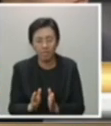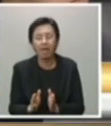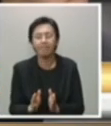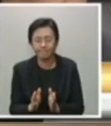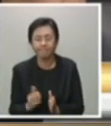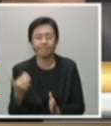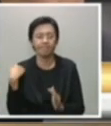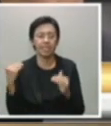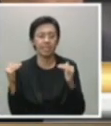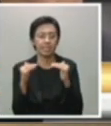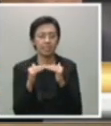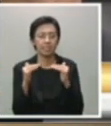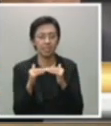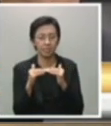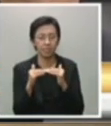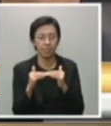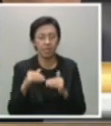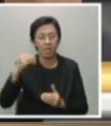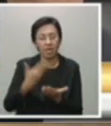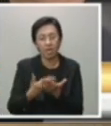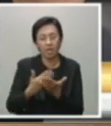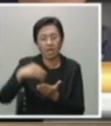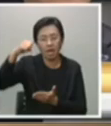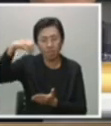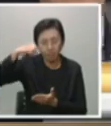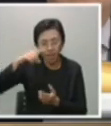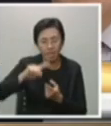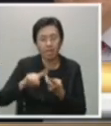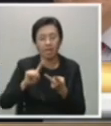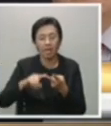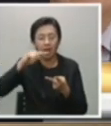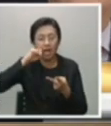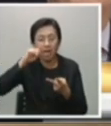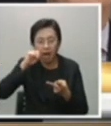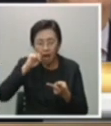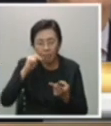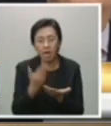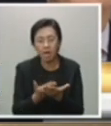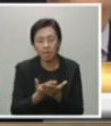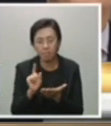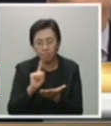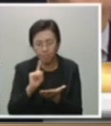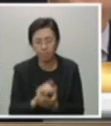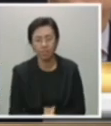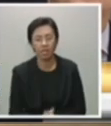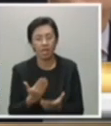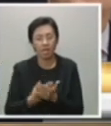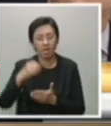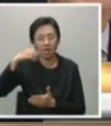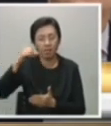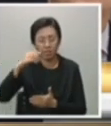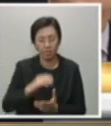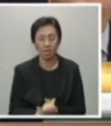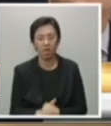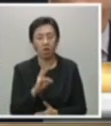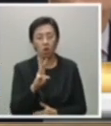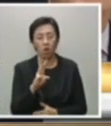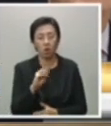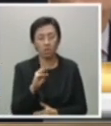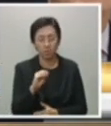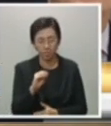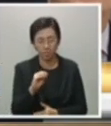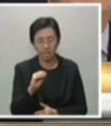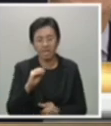ธิ์ใช้ค่ากระแสไฟฟ้าและน้ำประปาดังนี้ค่ากระแสไฟฟ้าไม่เกิน60หน่วยต่อคน